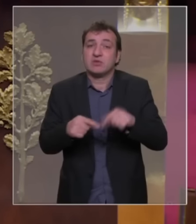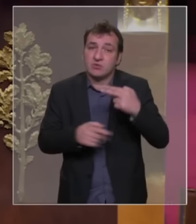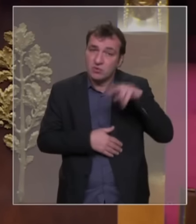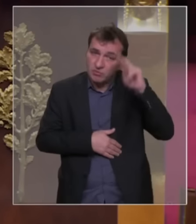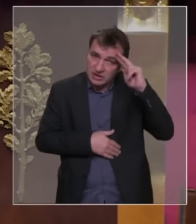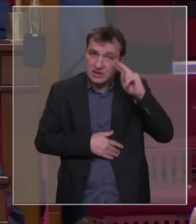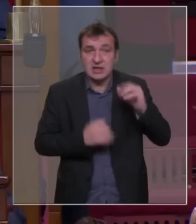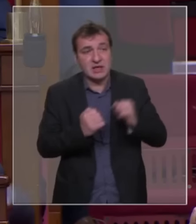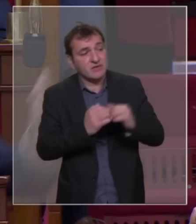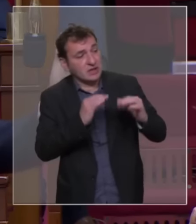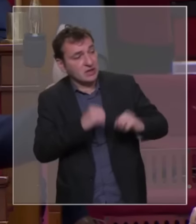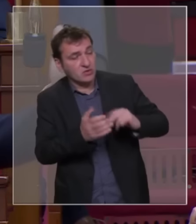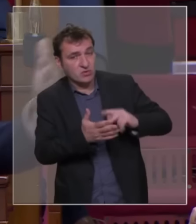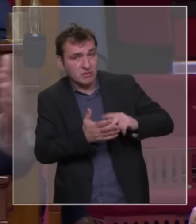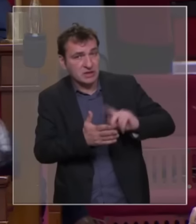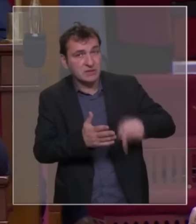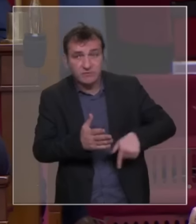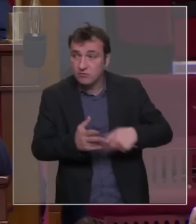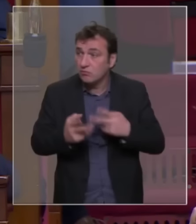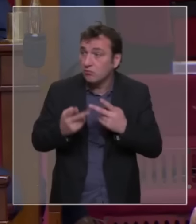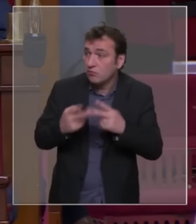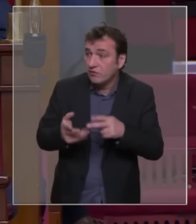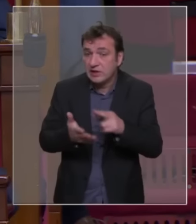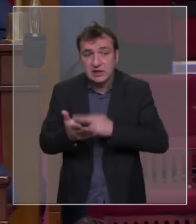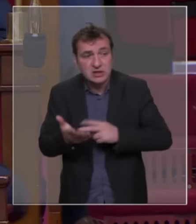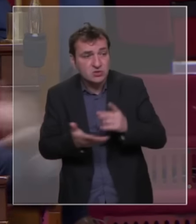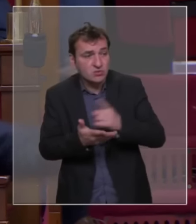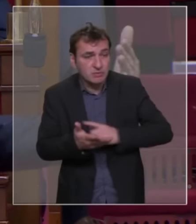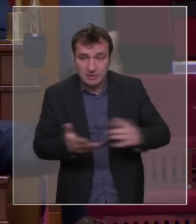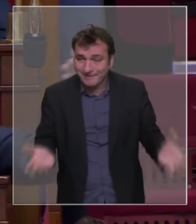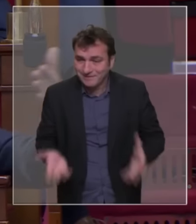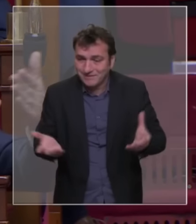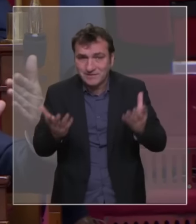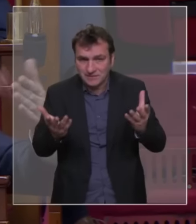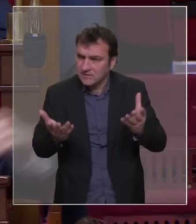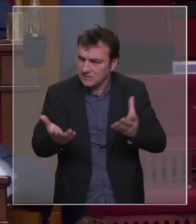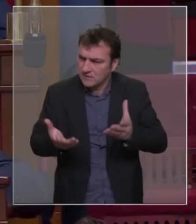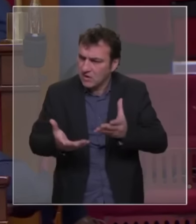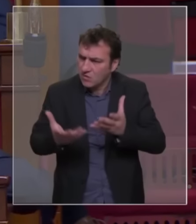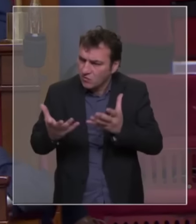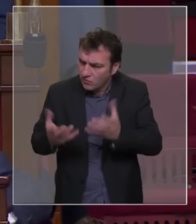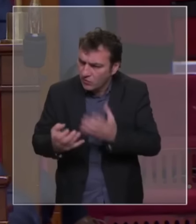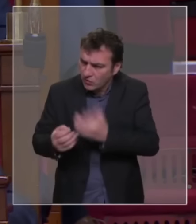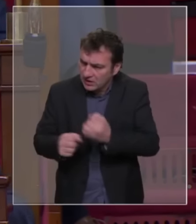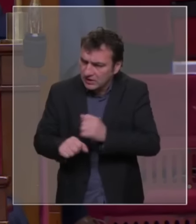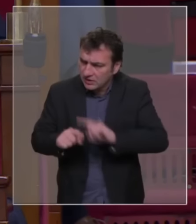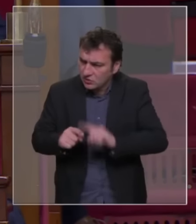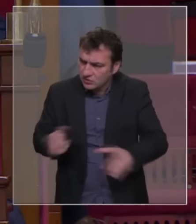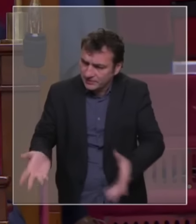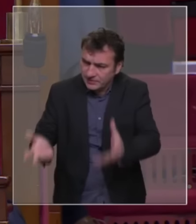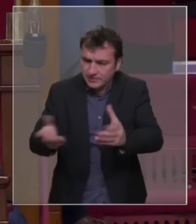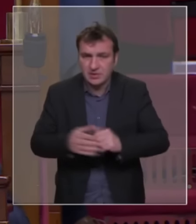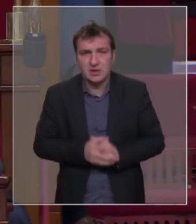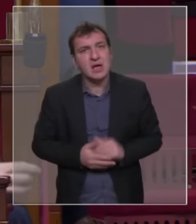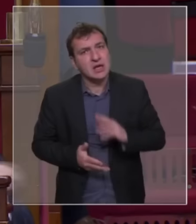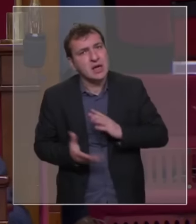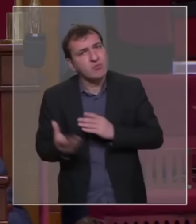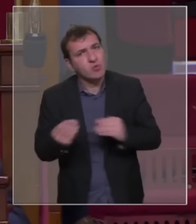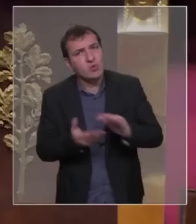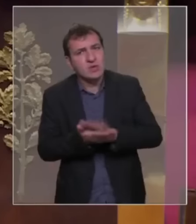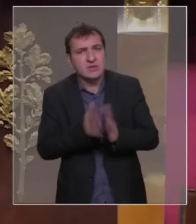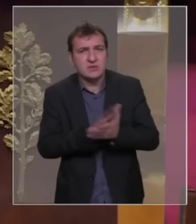devons valoriser les initiatives des communes, de nos régions, des départements, de tant d'entreprises et de tant d'associations.